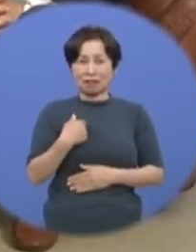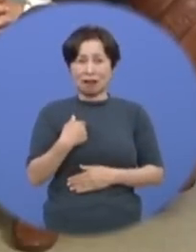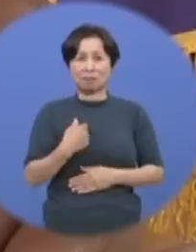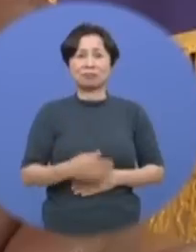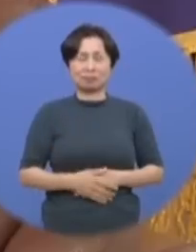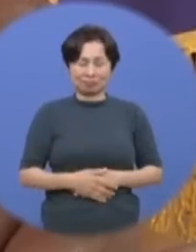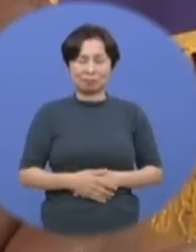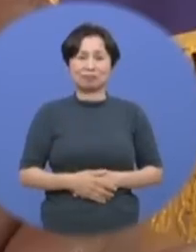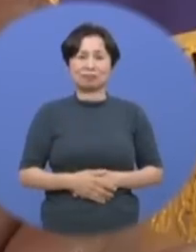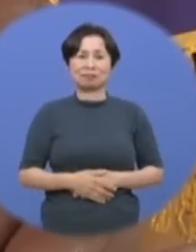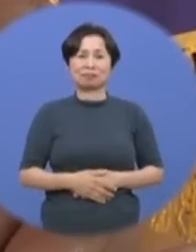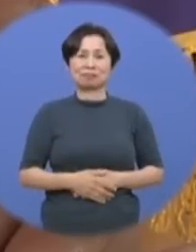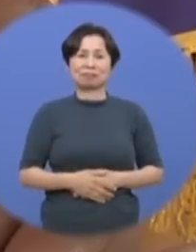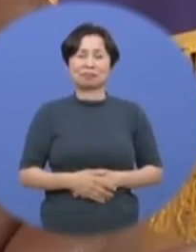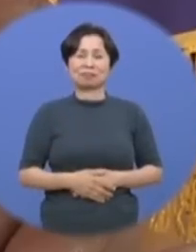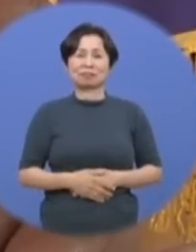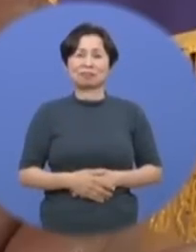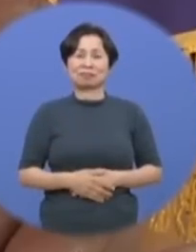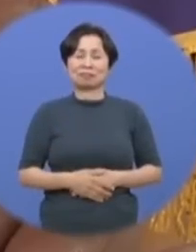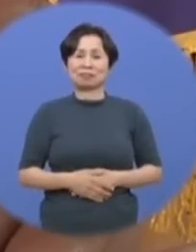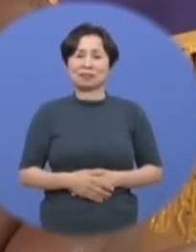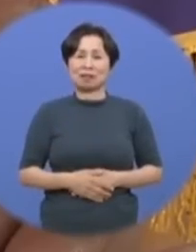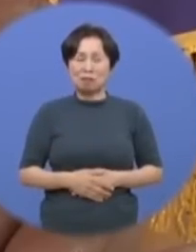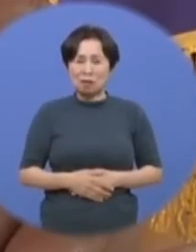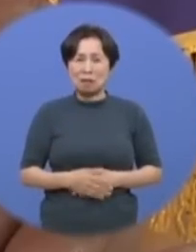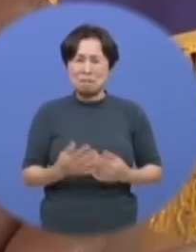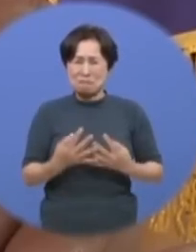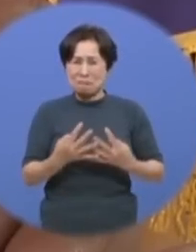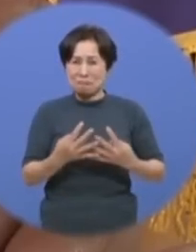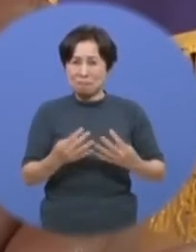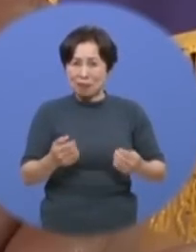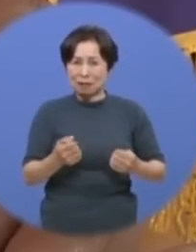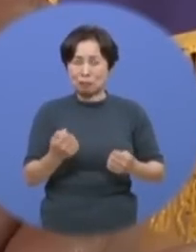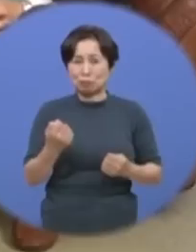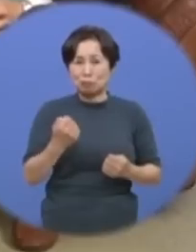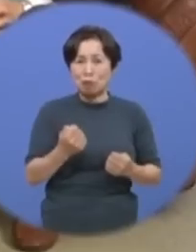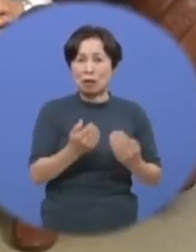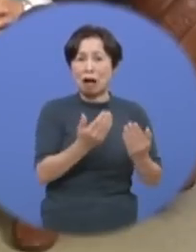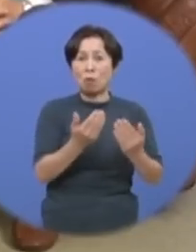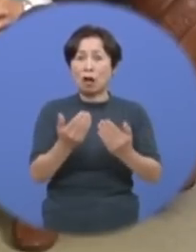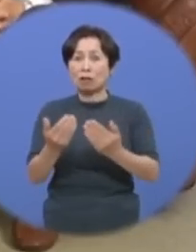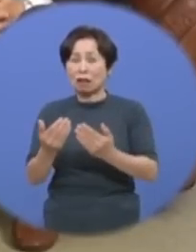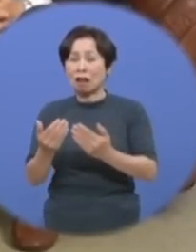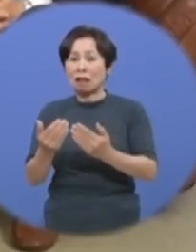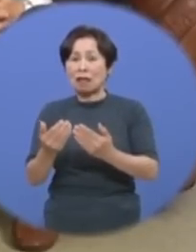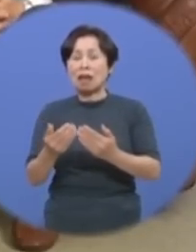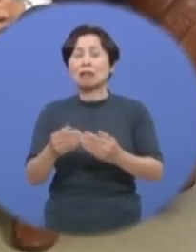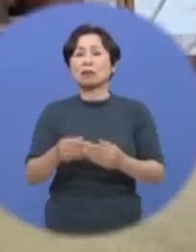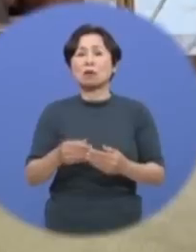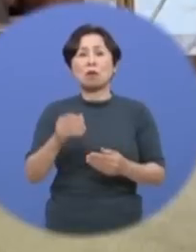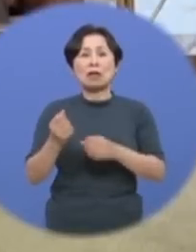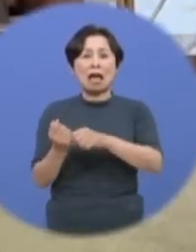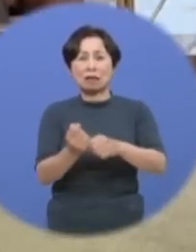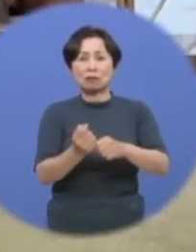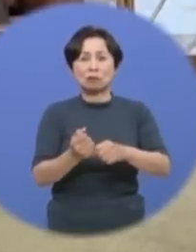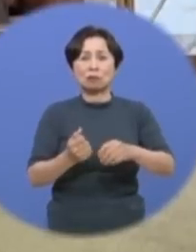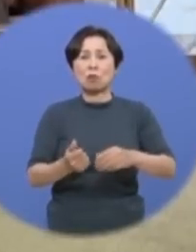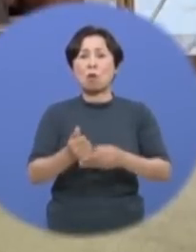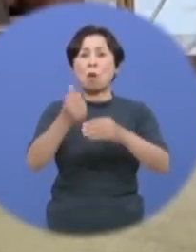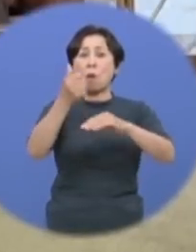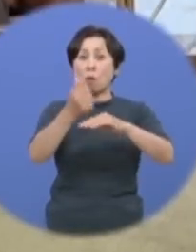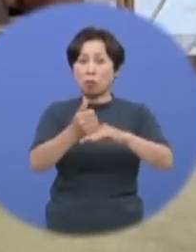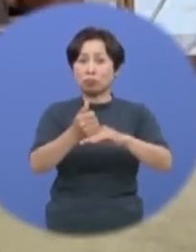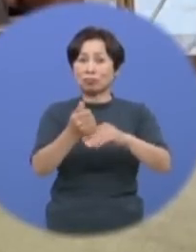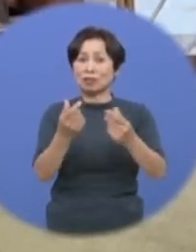当時子がたくさんいた和歌山の野球王国といわれた時代なんですが知事は何か思い出ありますか高校焼きは